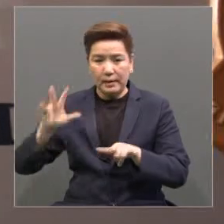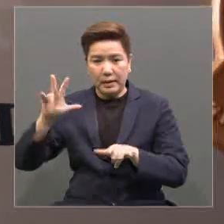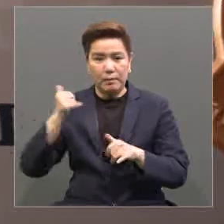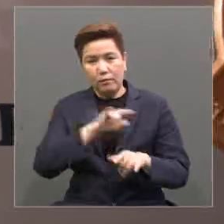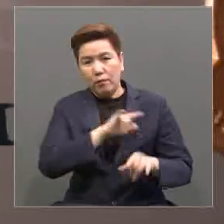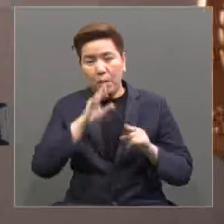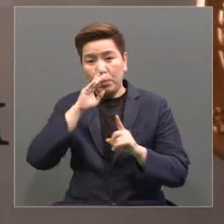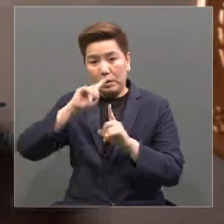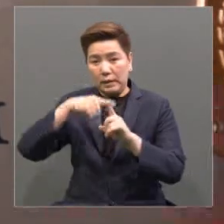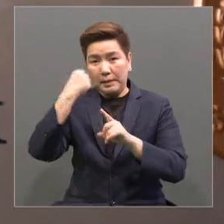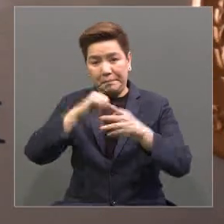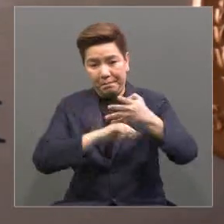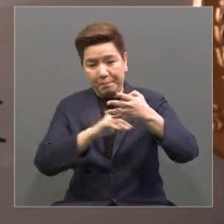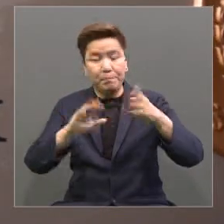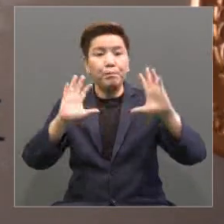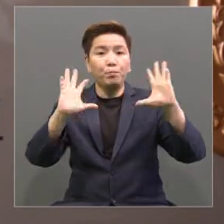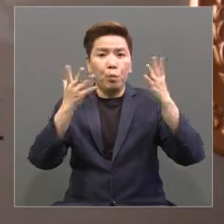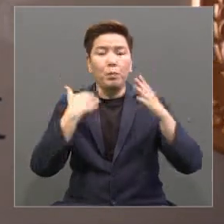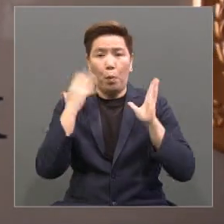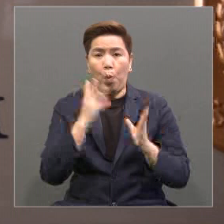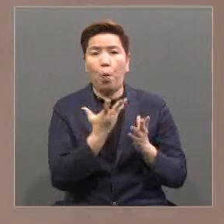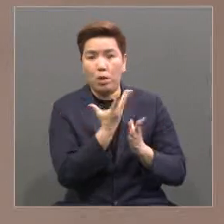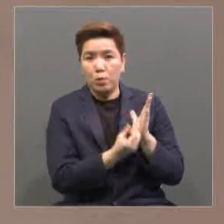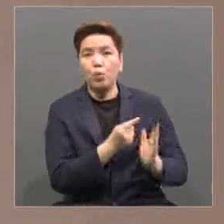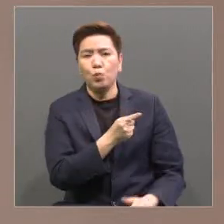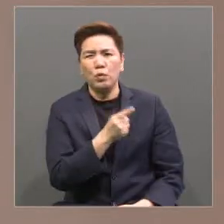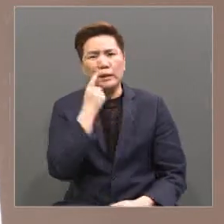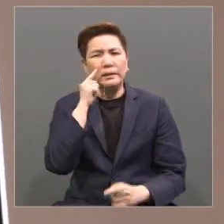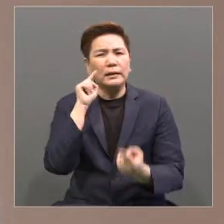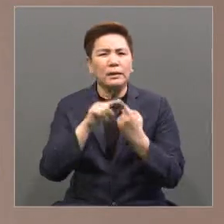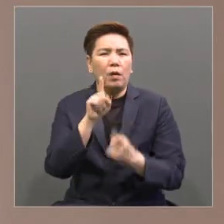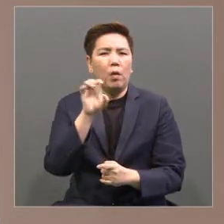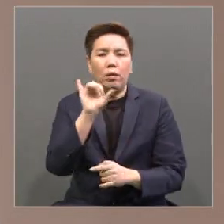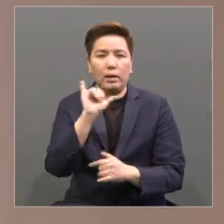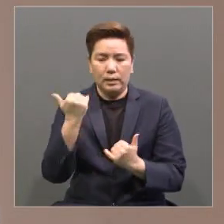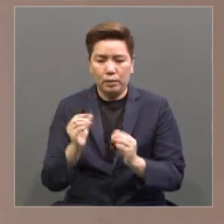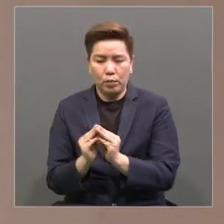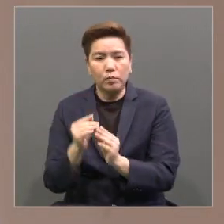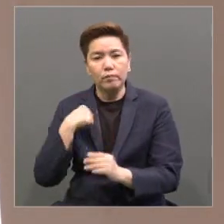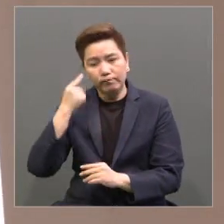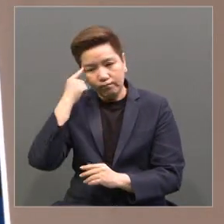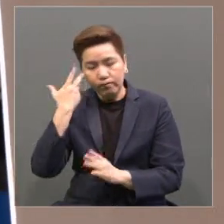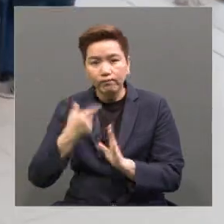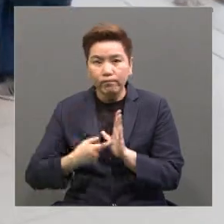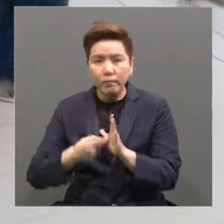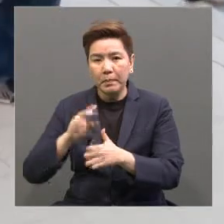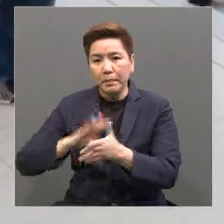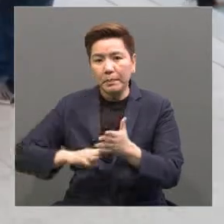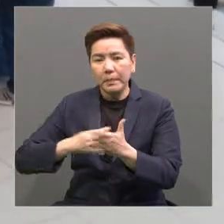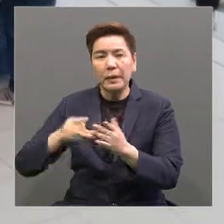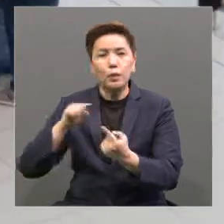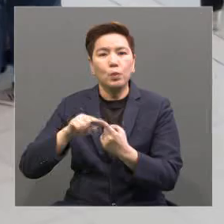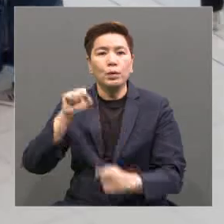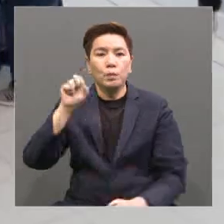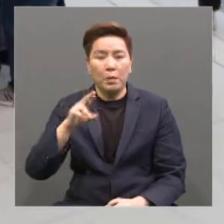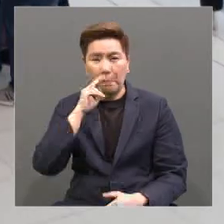พ้นสิ้นเดือนตุลาคมไปแล้วแล้วยังมีผู้อพยพอยู่แต่ไม่ถึง 100คนเนี่ยที่ประชุมเขาอาจจะมีการนำเสนอแผนสำรองก็